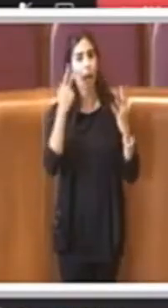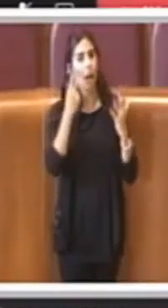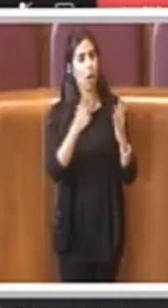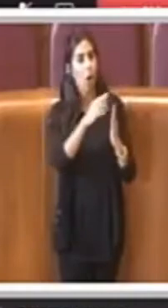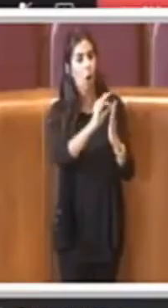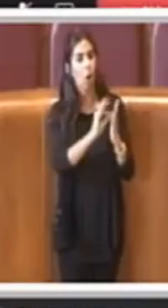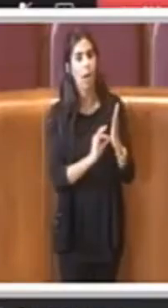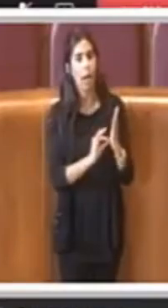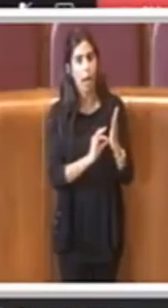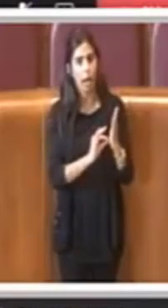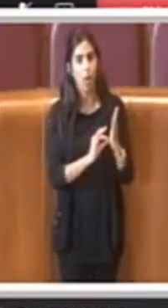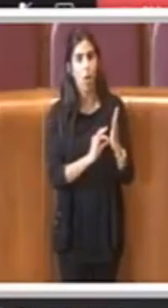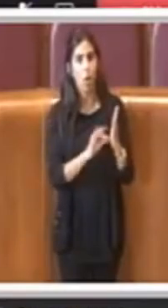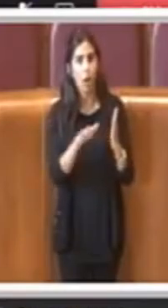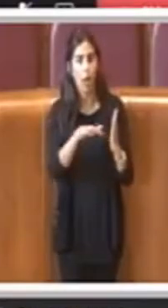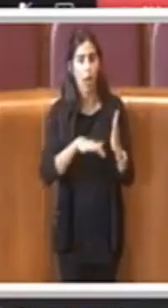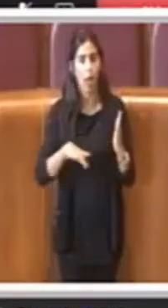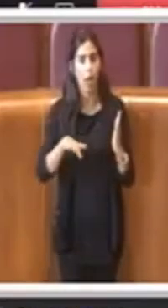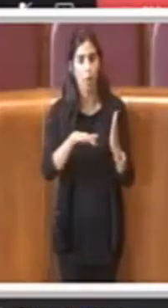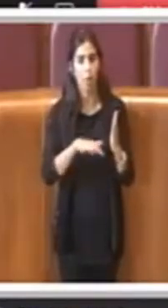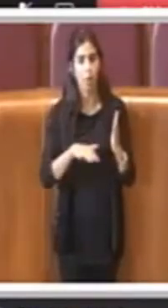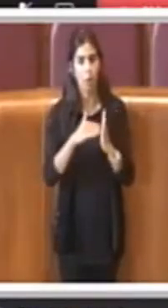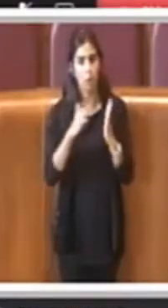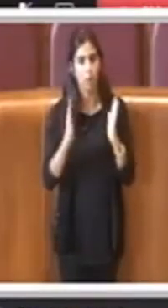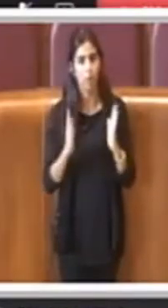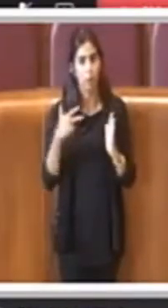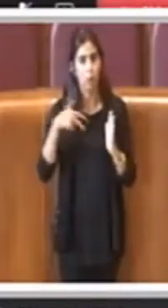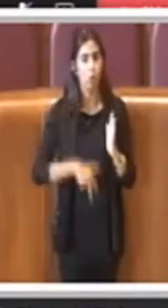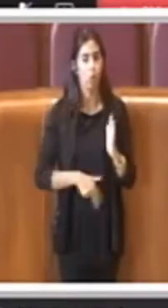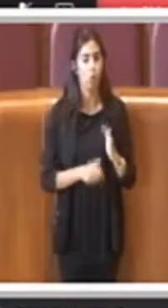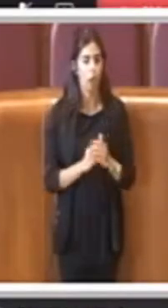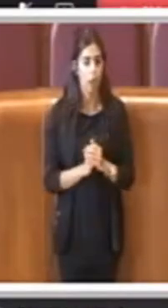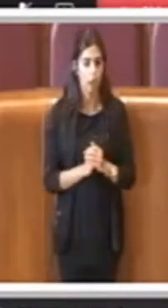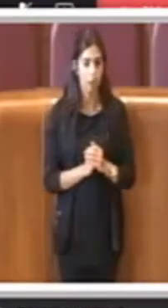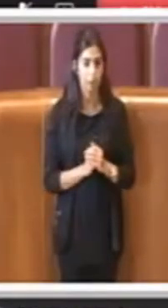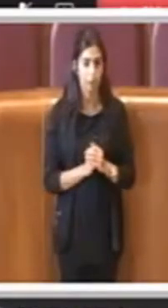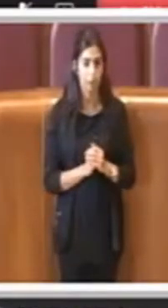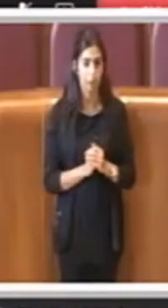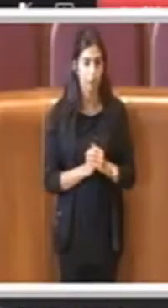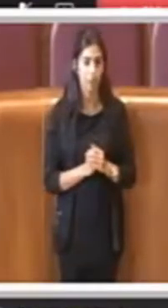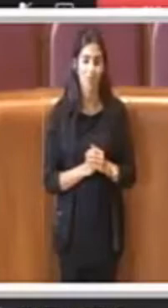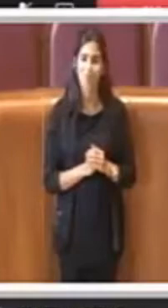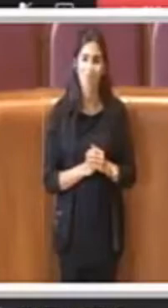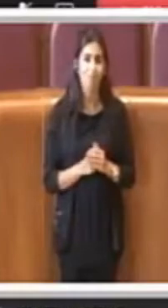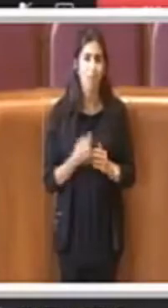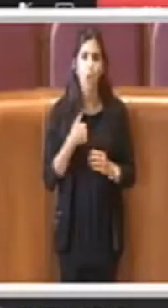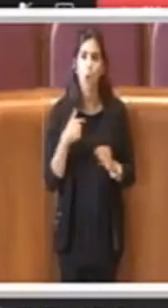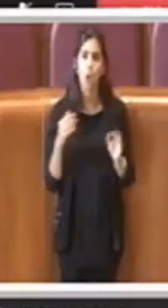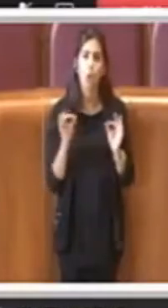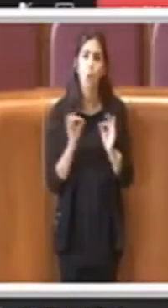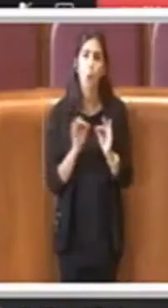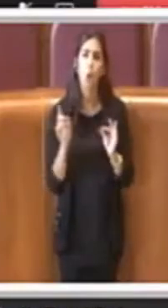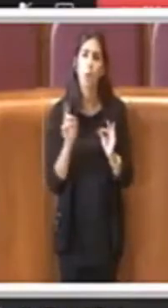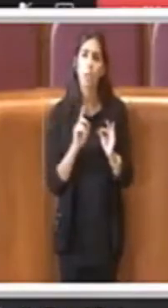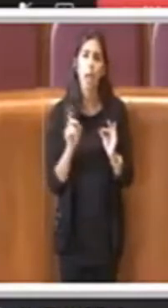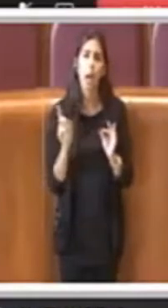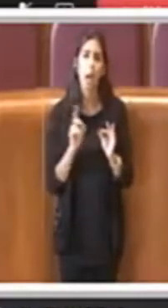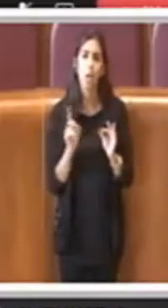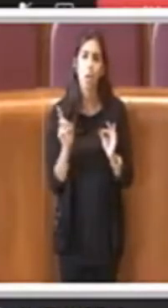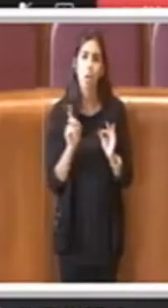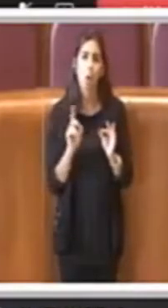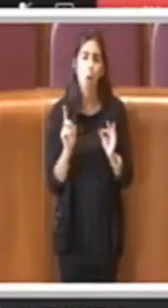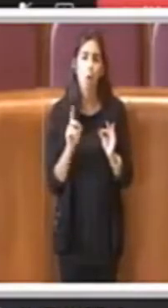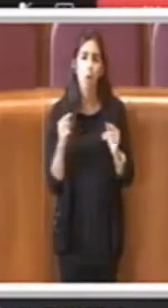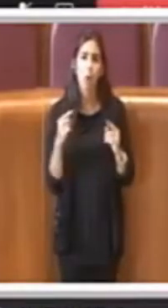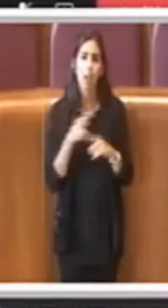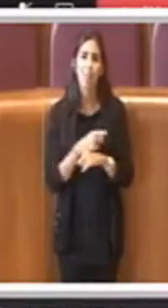sono, di quello che è questo settore. Non me la sento in alcun modo invece di condividere le impostazioni che sono state, come